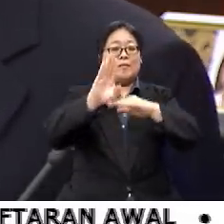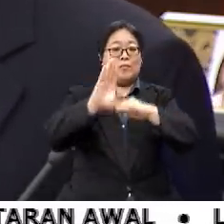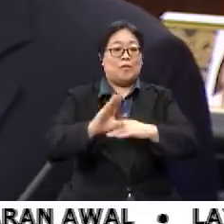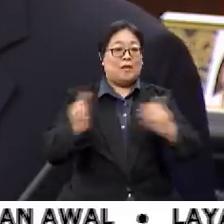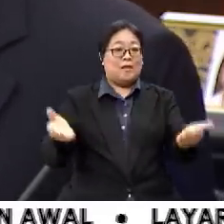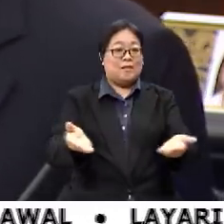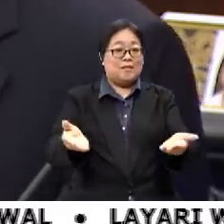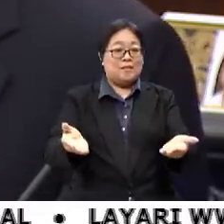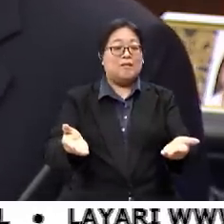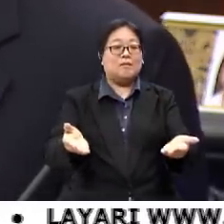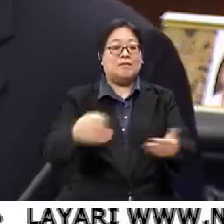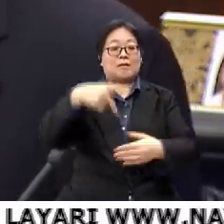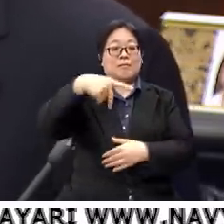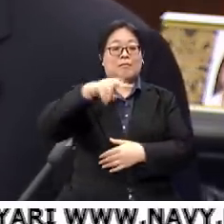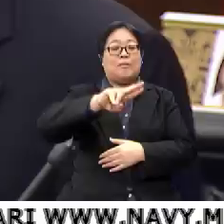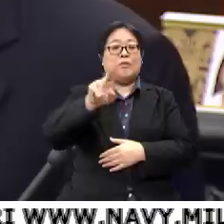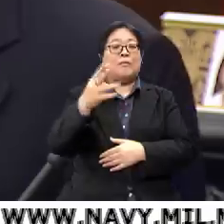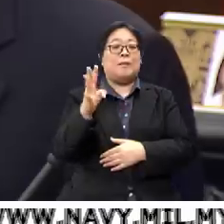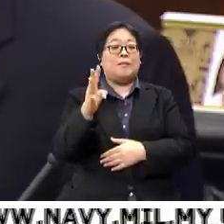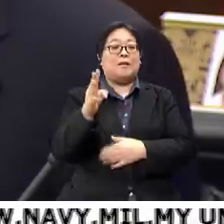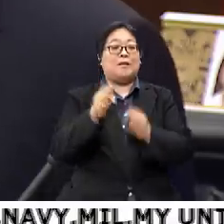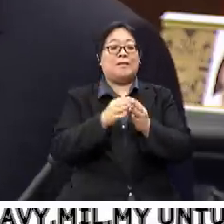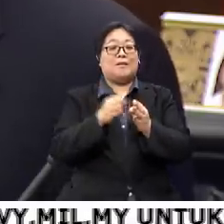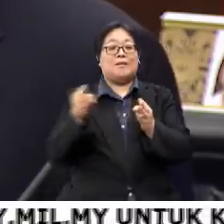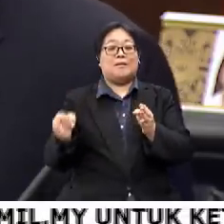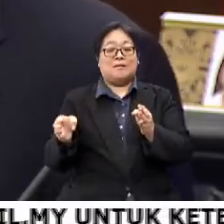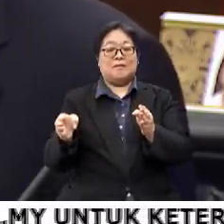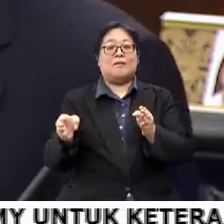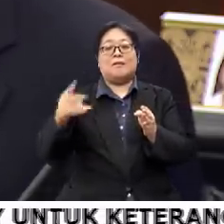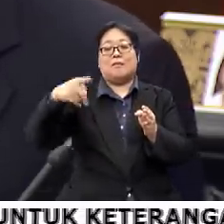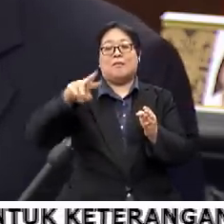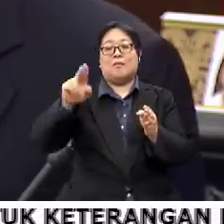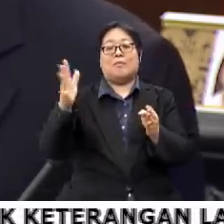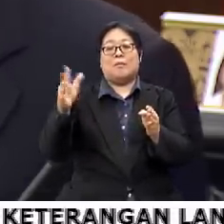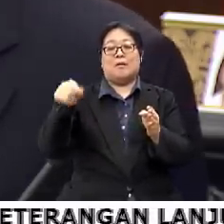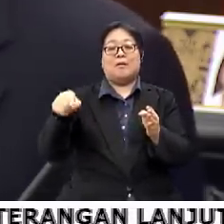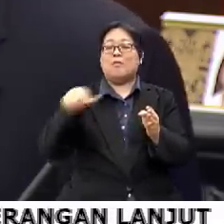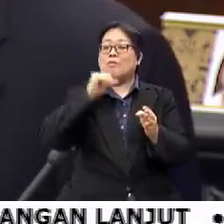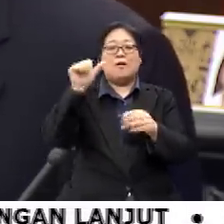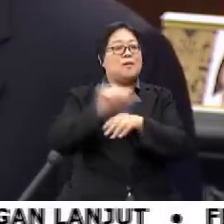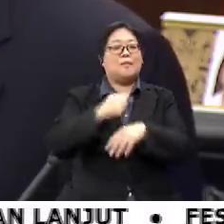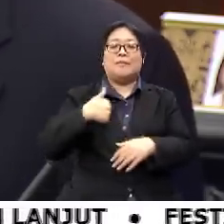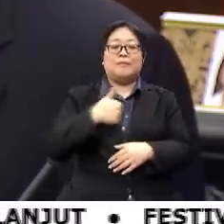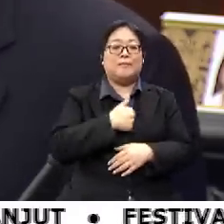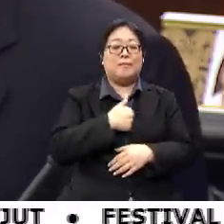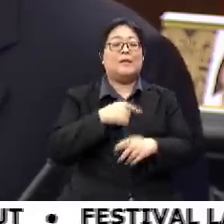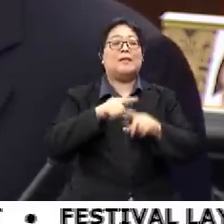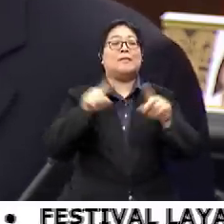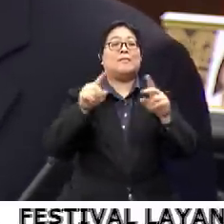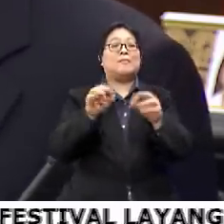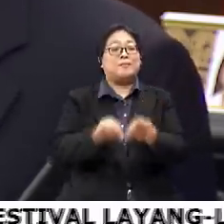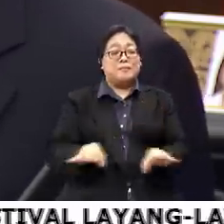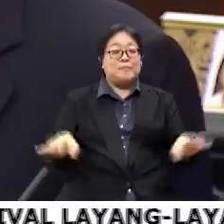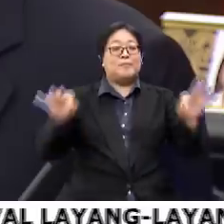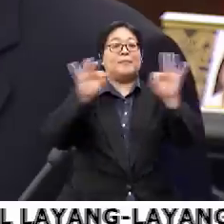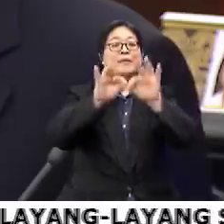ada pada pilihan raya yang ke-14 selepas pilihan raya ke-15 ini bukan menjadi amalan kita. Tapi yang penting kepada